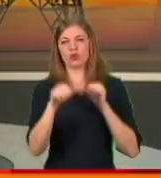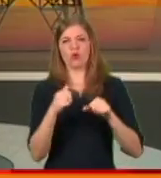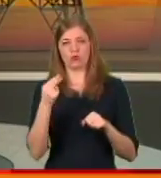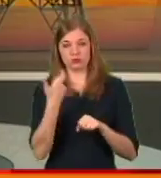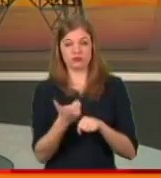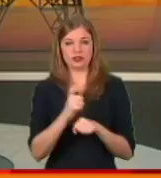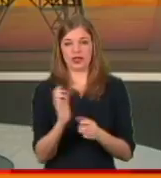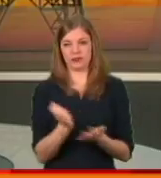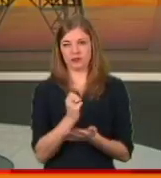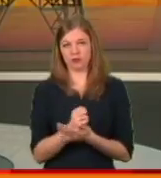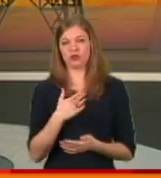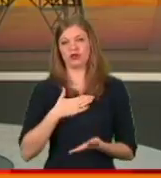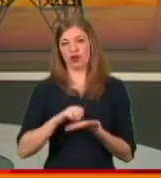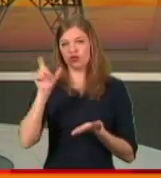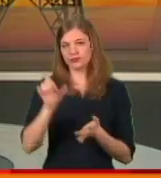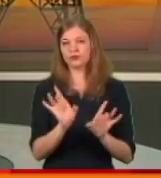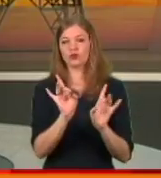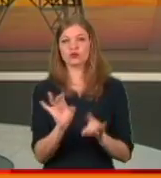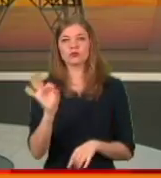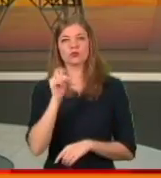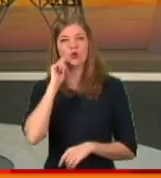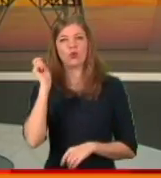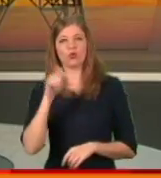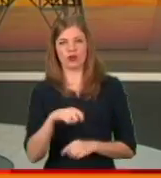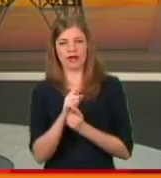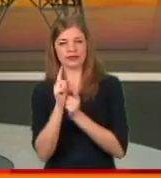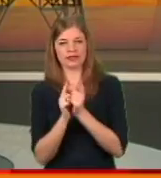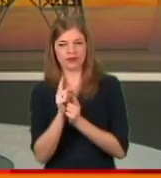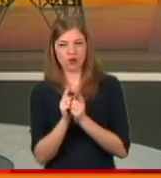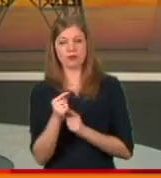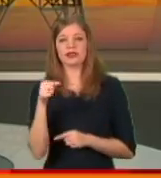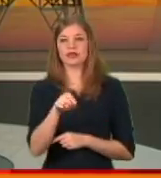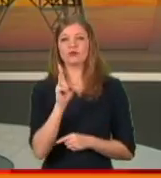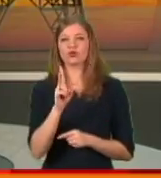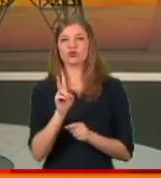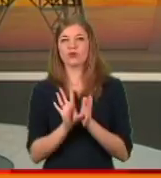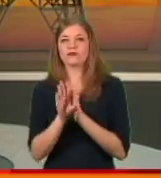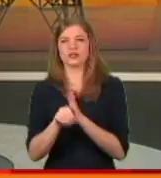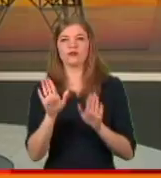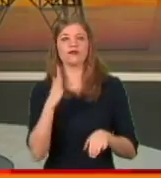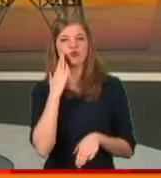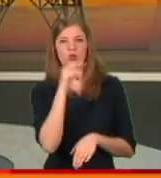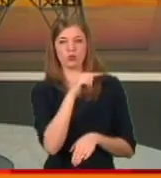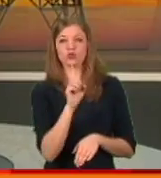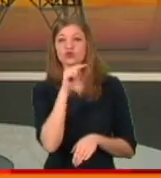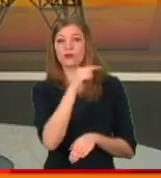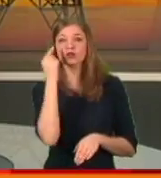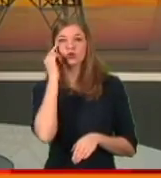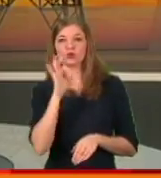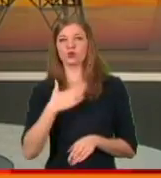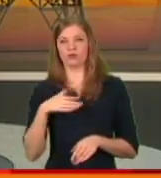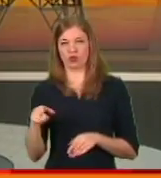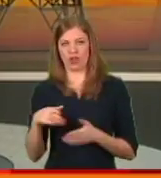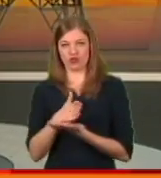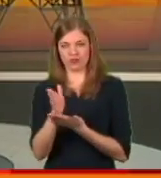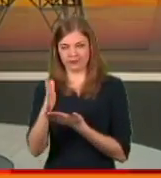надприбуток. Дмитро Литвиненко розповість про український ремейк реформи тим, хто її втілював у Румунії. Що вони думають про наші